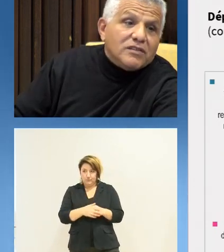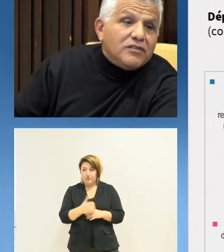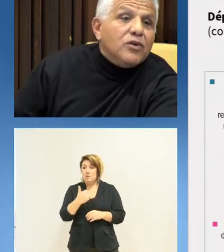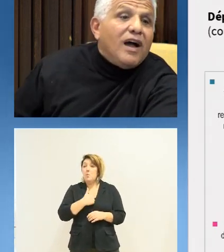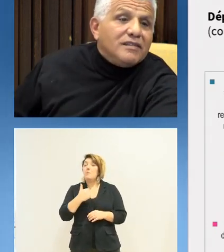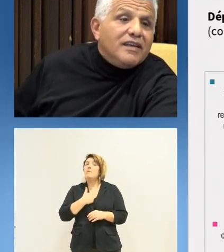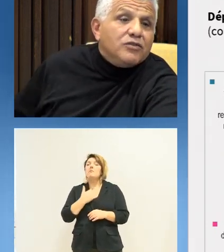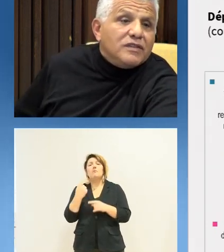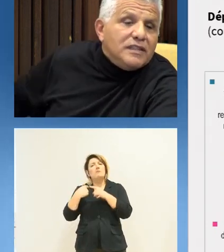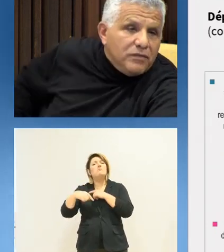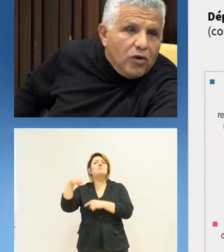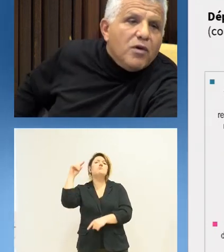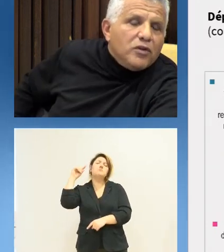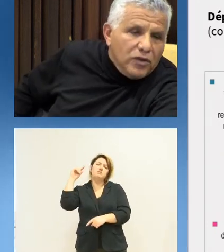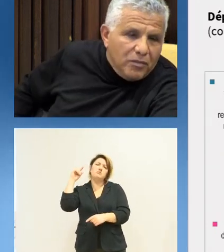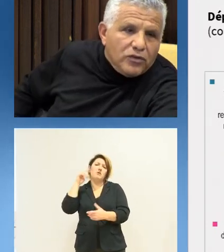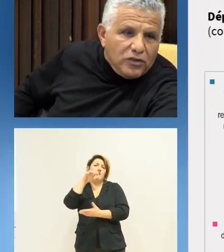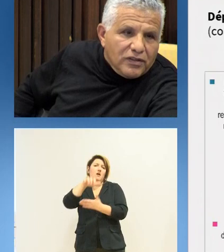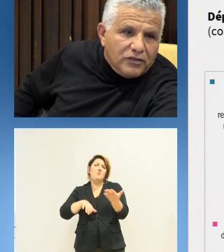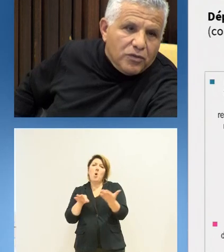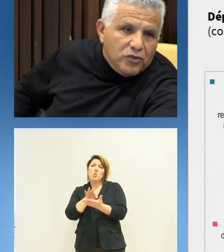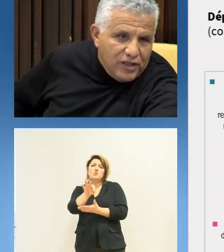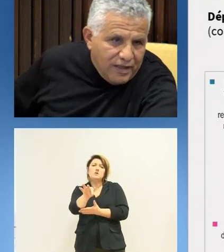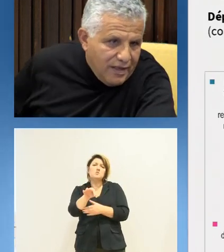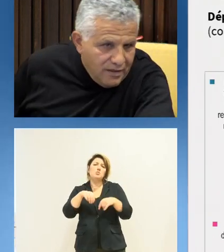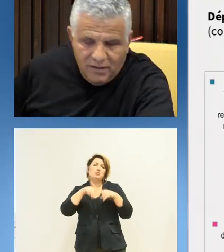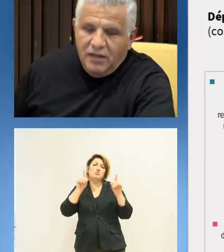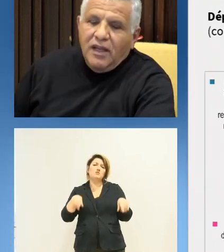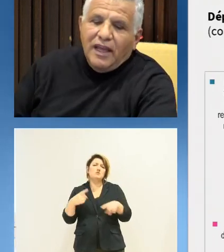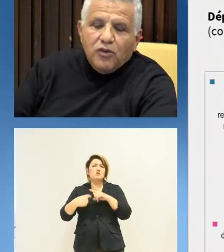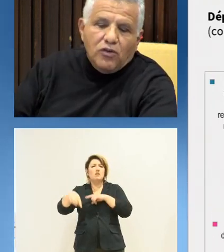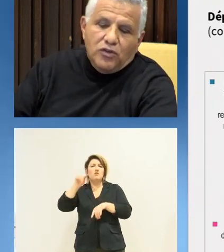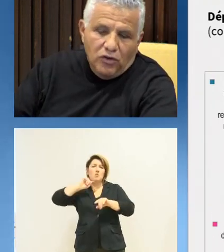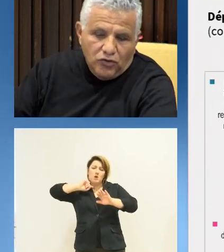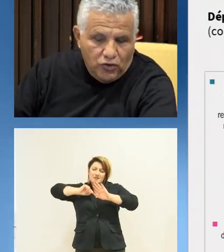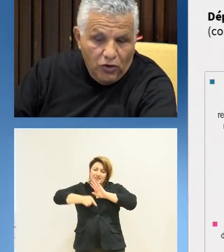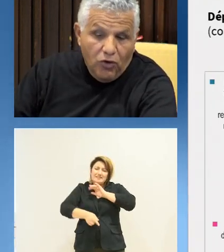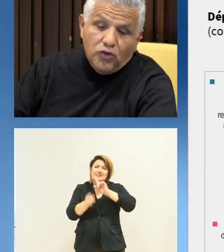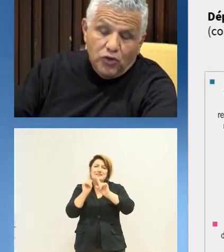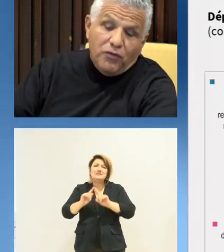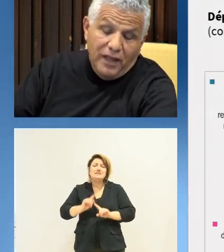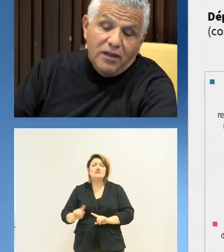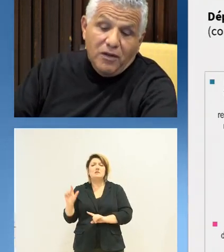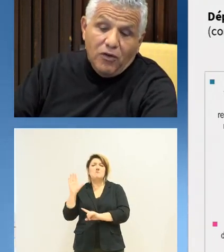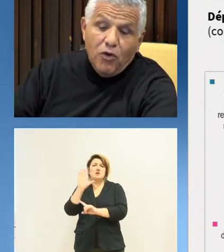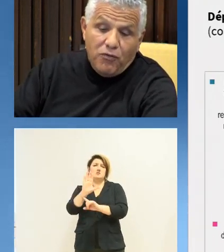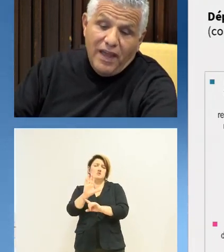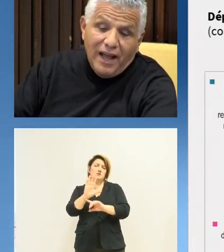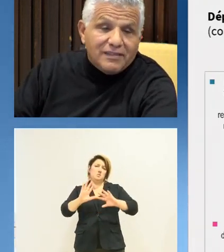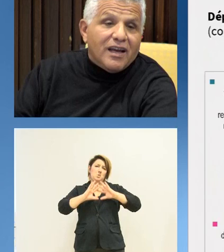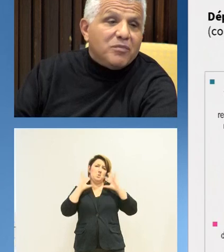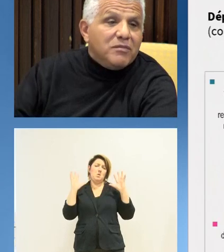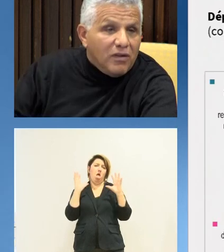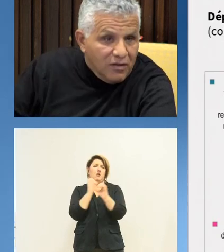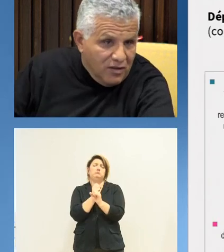fait une présentation assez exhaustive au moment du rapport d'orientation budgétaire et donc je vais le faire